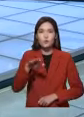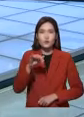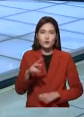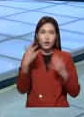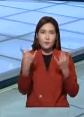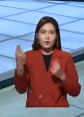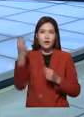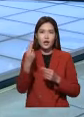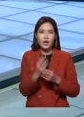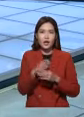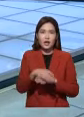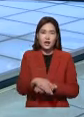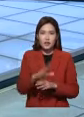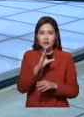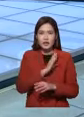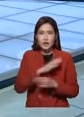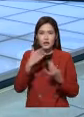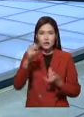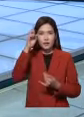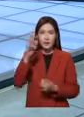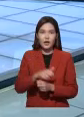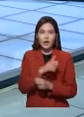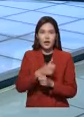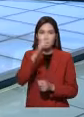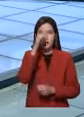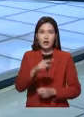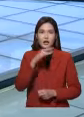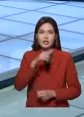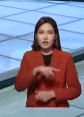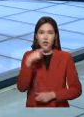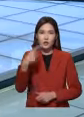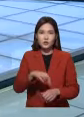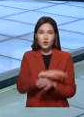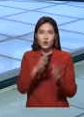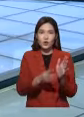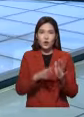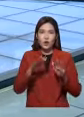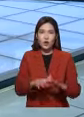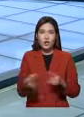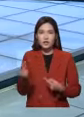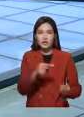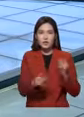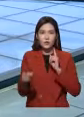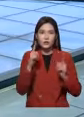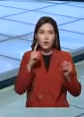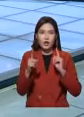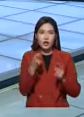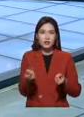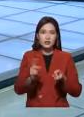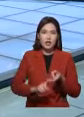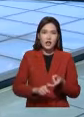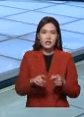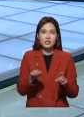бүгін Астанаға ресми сапармен келді. Мемлекет басшылары Қазақстан мен Ресейдің 19-шы өңіраралық ынтымақтастық форумына бейне